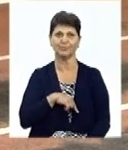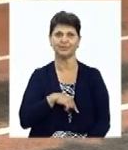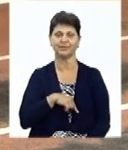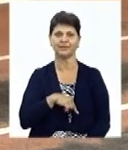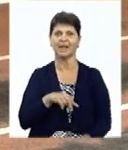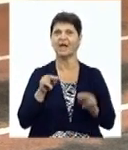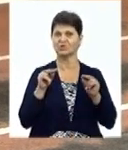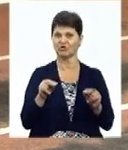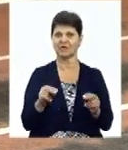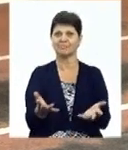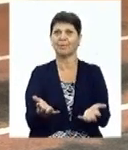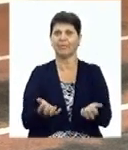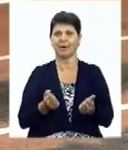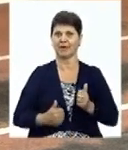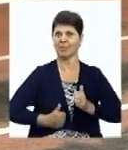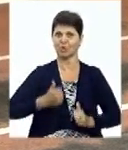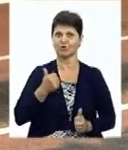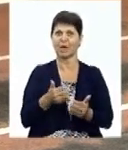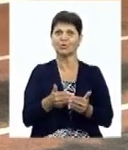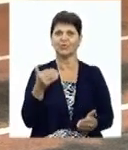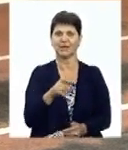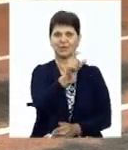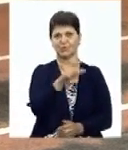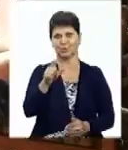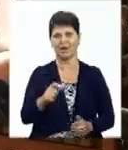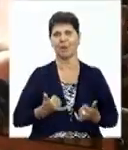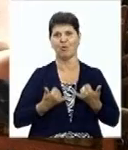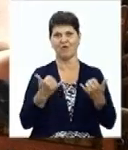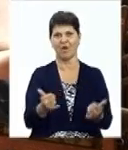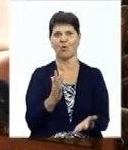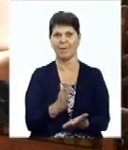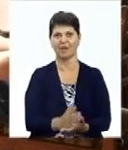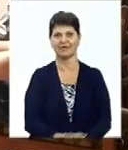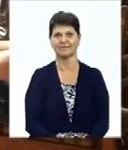в честь приймати, пошану від людей, повагу мати.